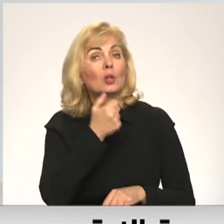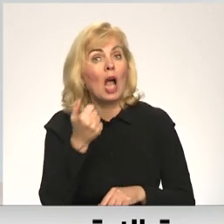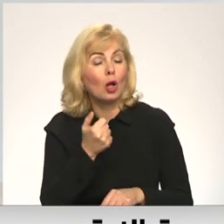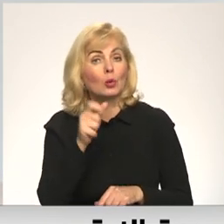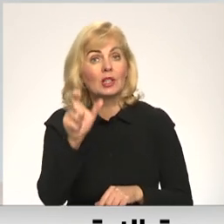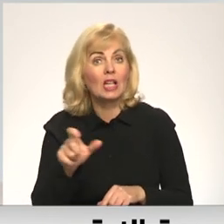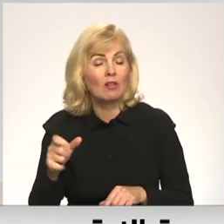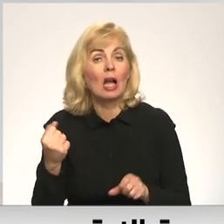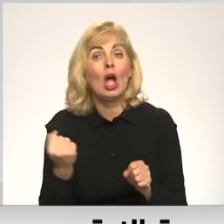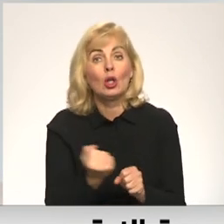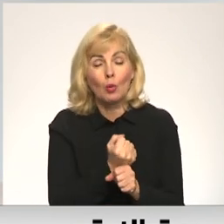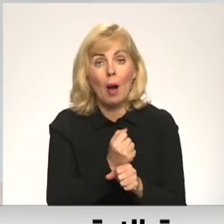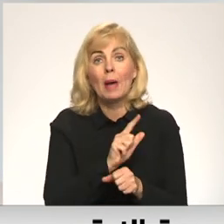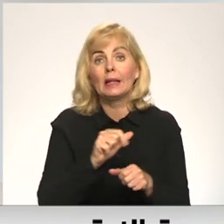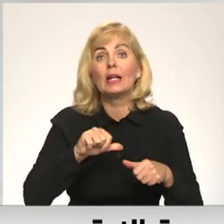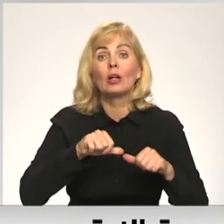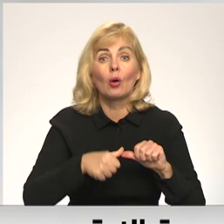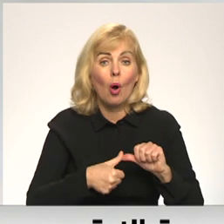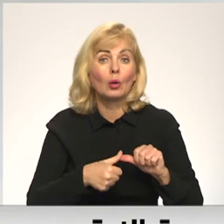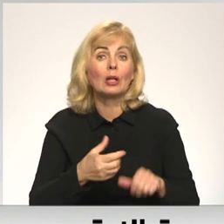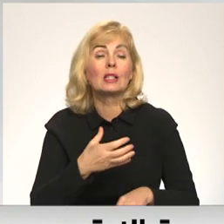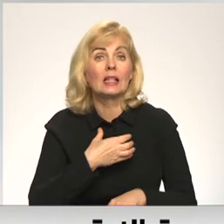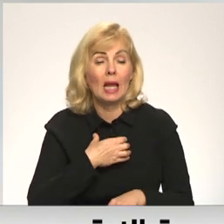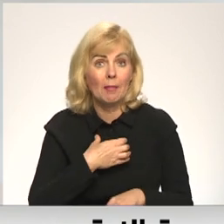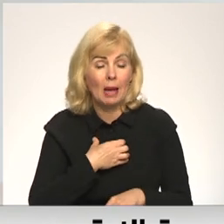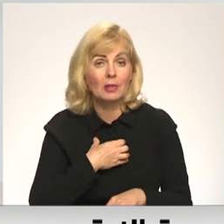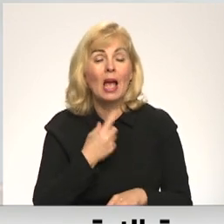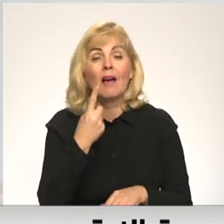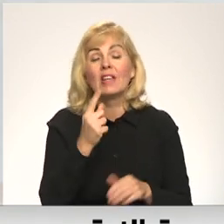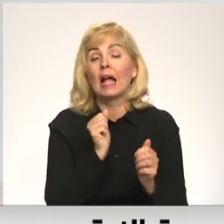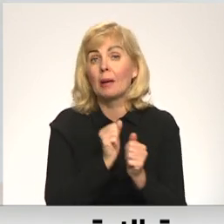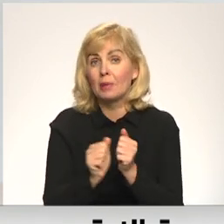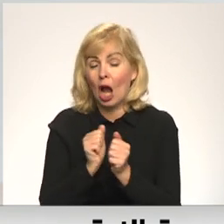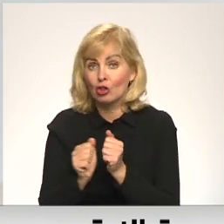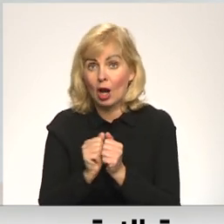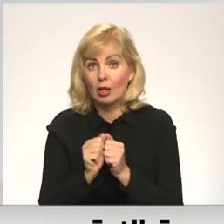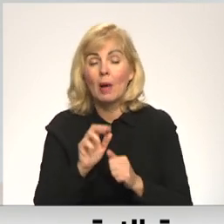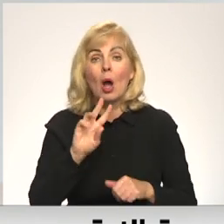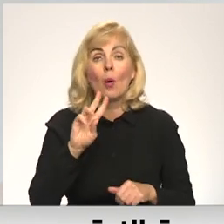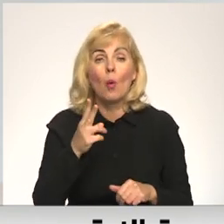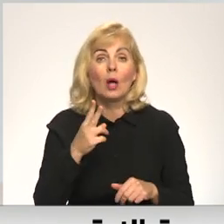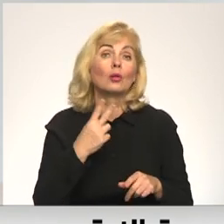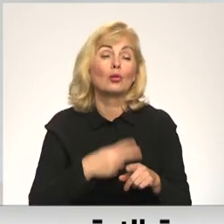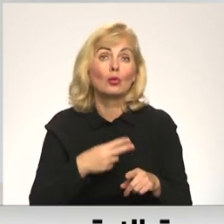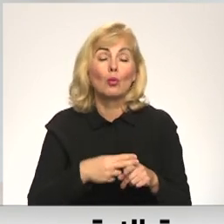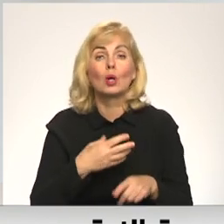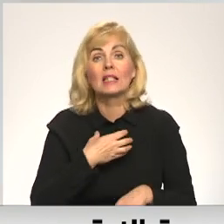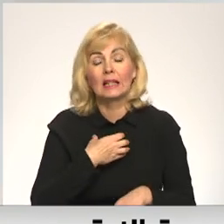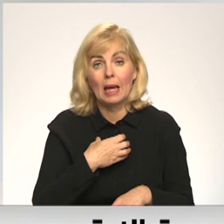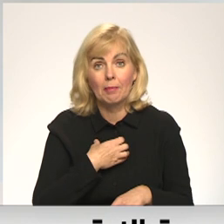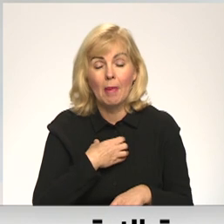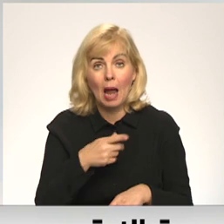tomēr ir hroniskas slimības. Un viena no biežākajām ir otrā tipa cukura diabetes. Tas